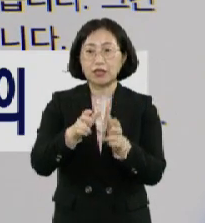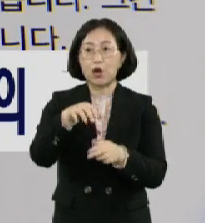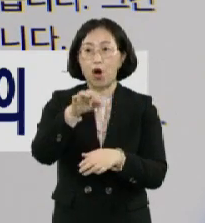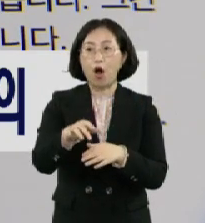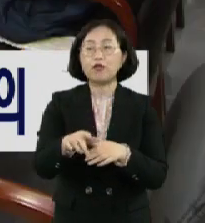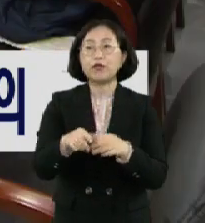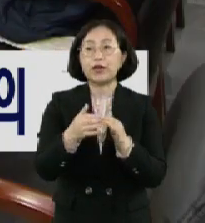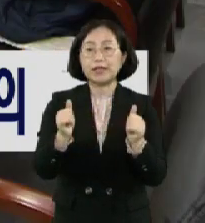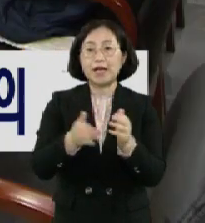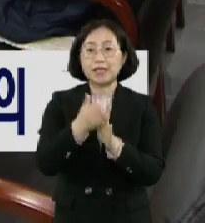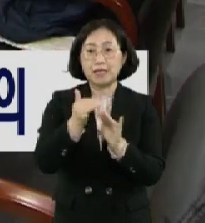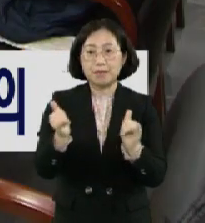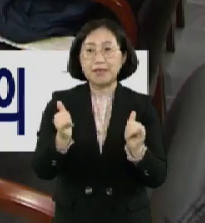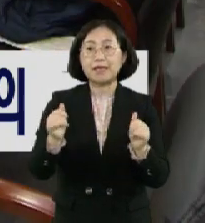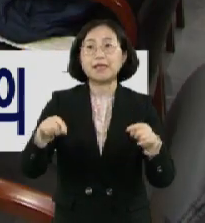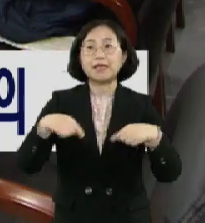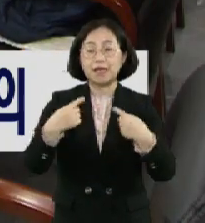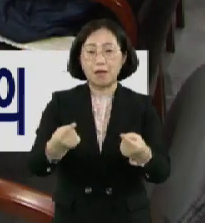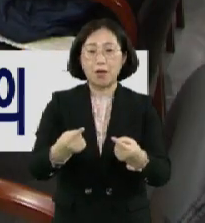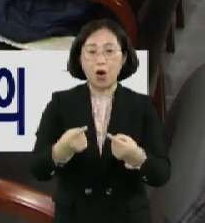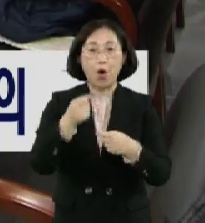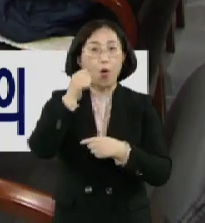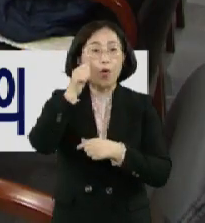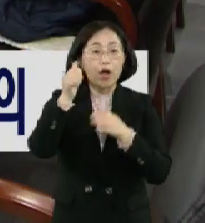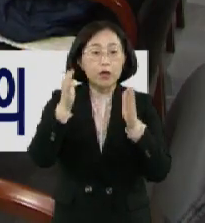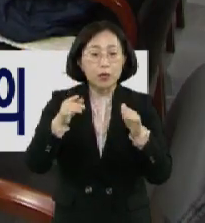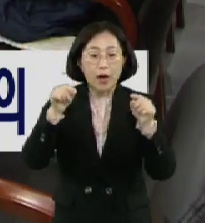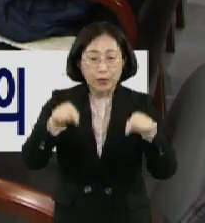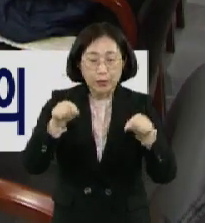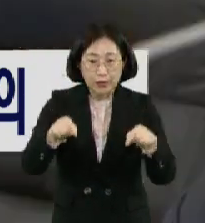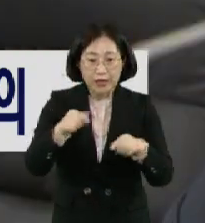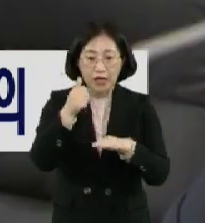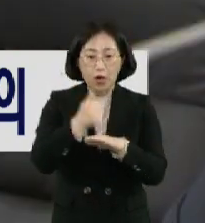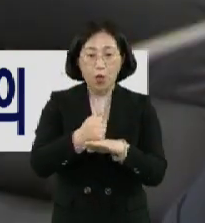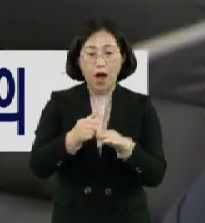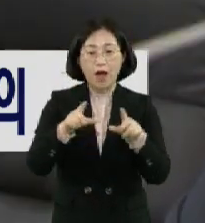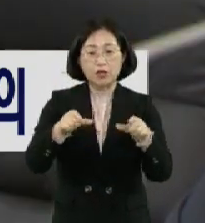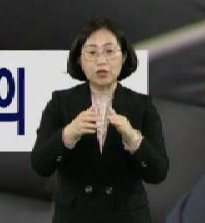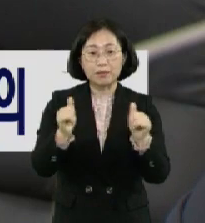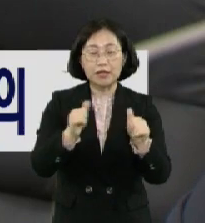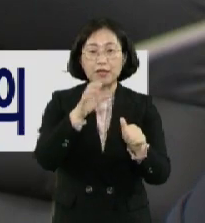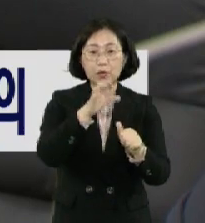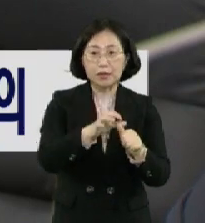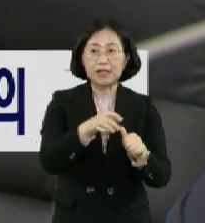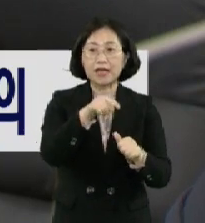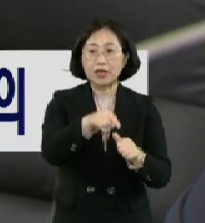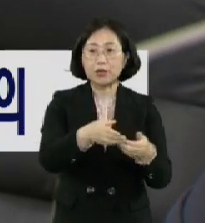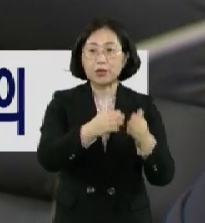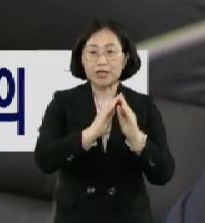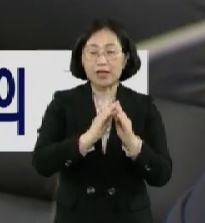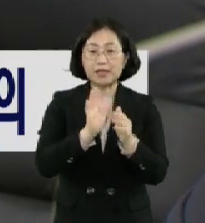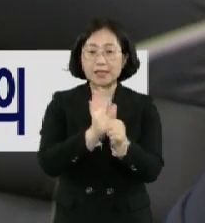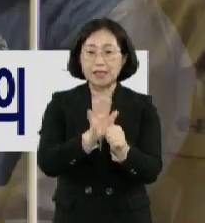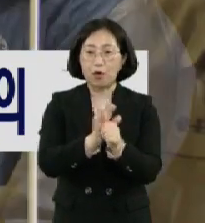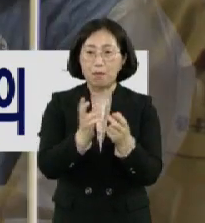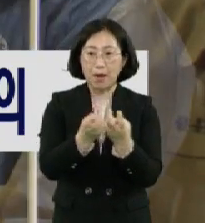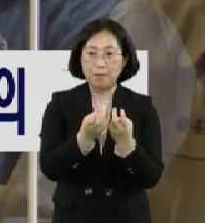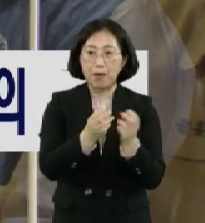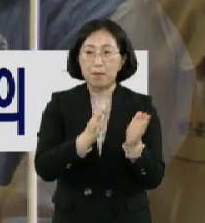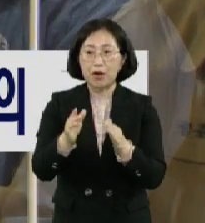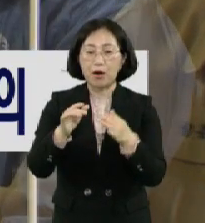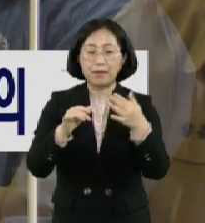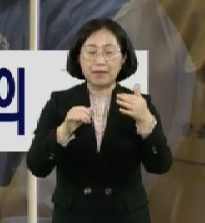시민단체들이 참여한 가운데 지난 5개월의 논의를 거쳐 주빈 통제 기고 설치와 주민 지원 방안 마련 등